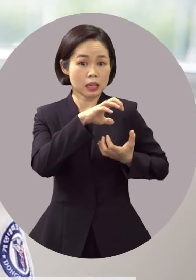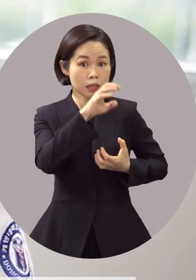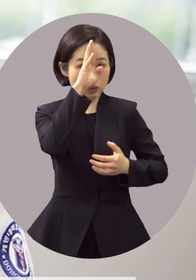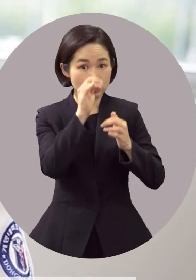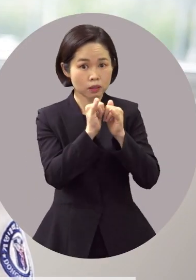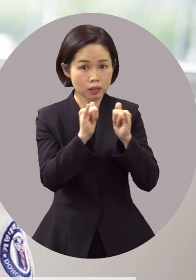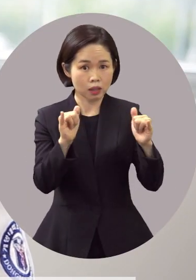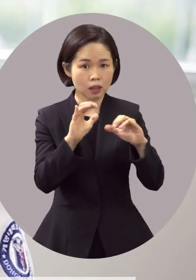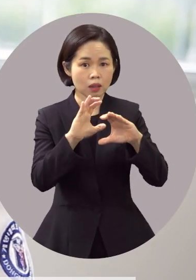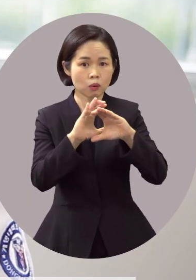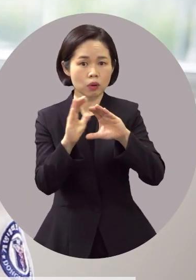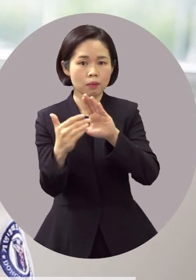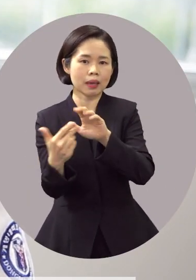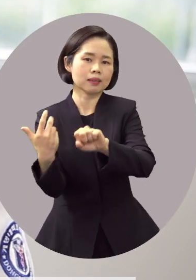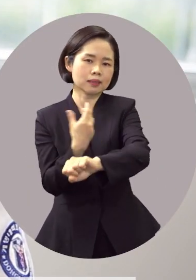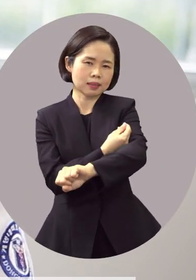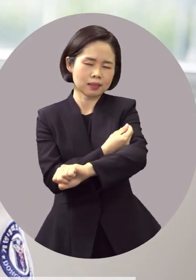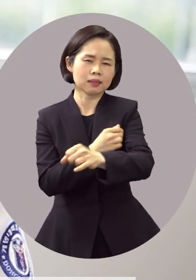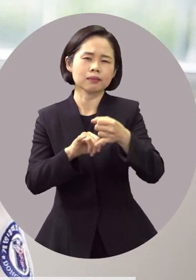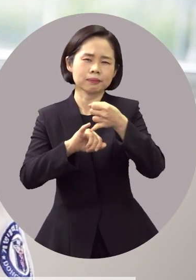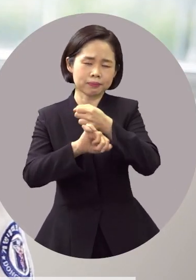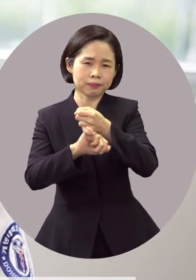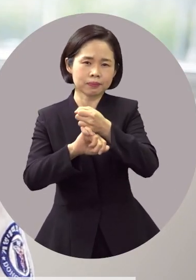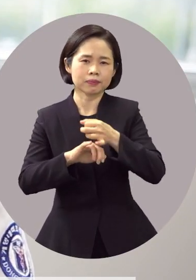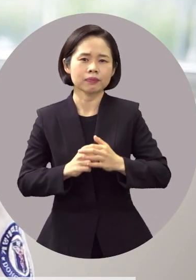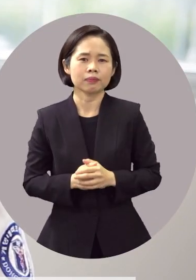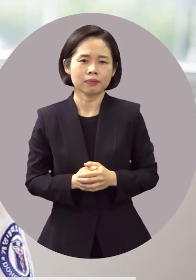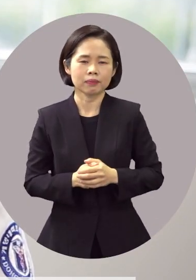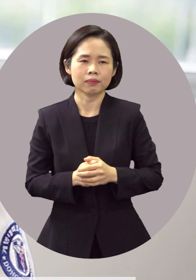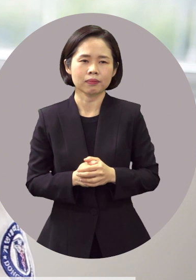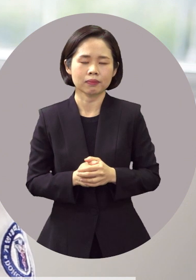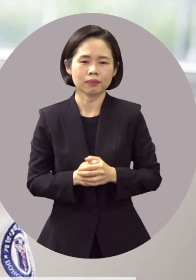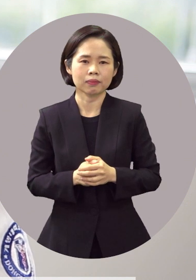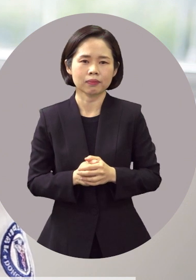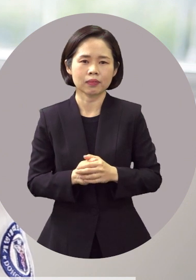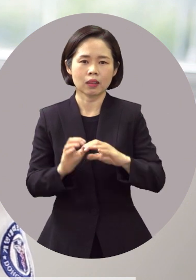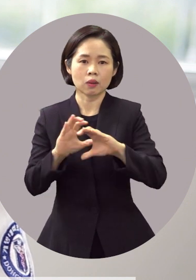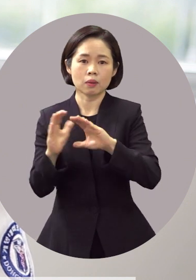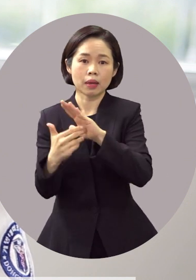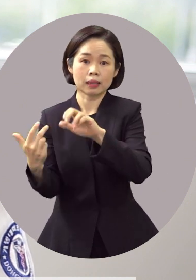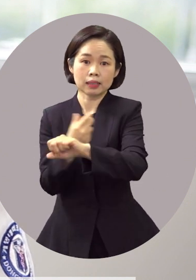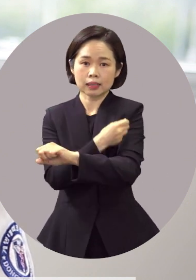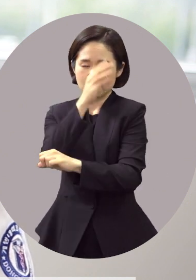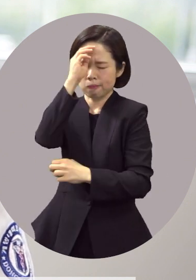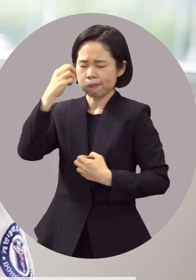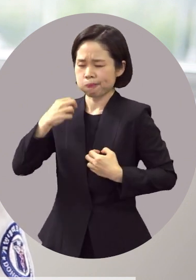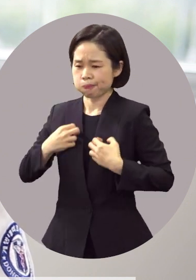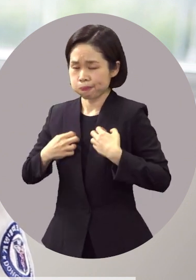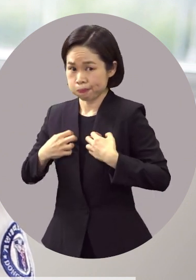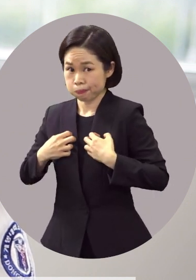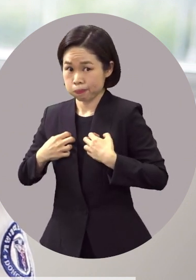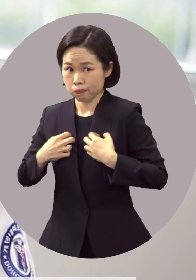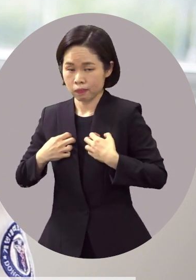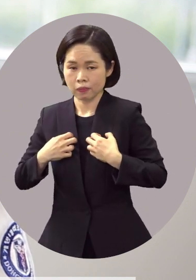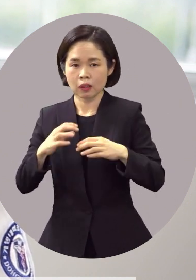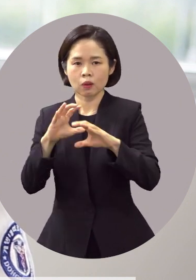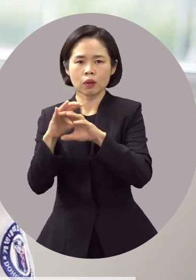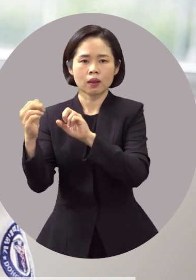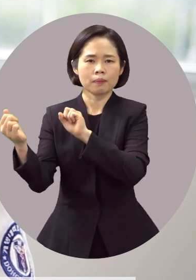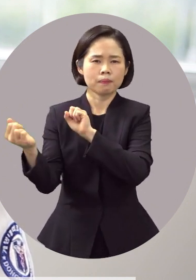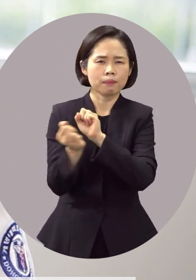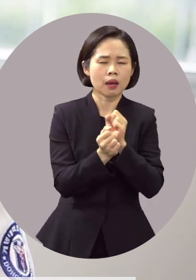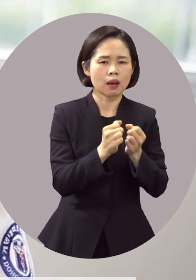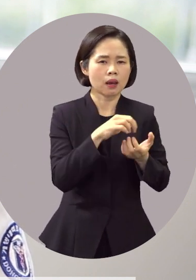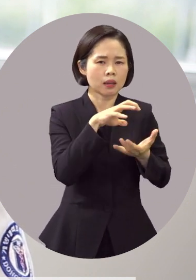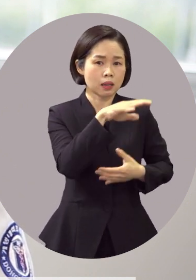결론부터 말씀드리면 심장질환이 있는 사람도 백신을 맞으셔야 합니다. 백신으로 인한 이상 반응보다 코로나